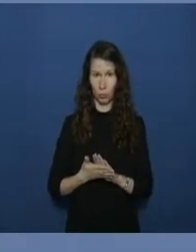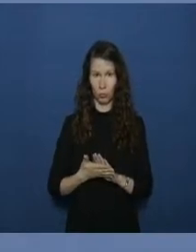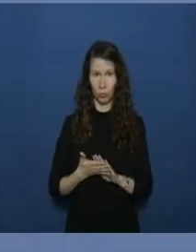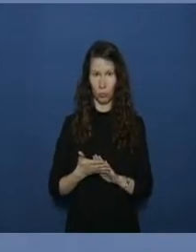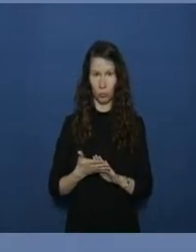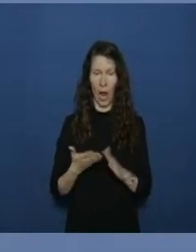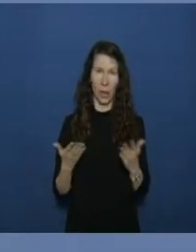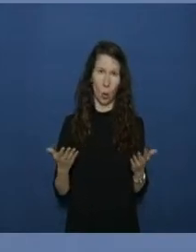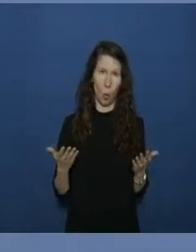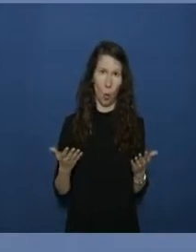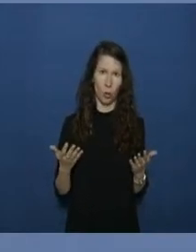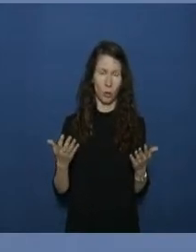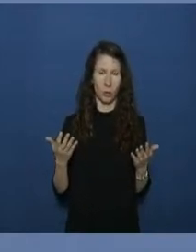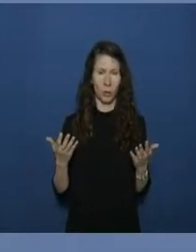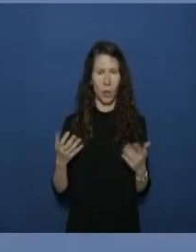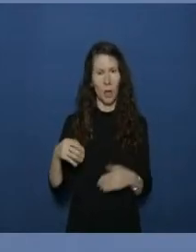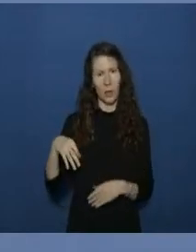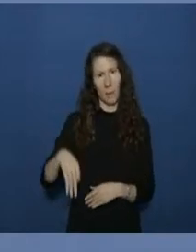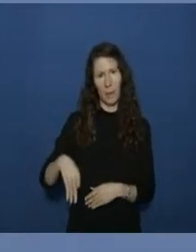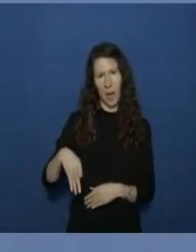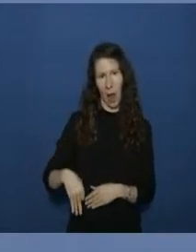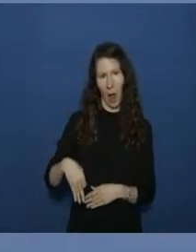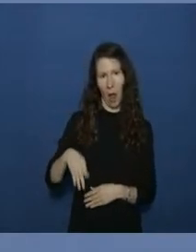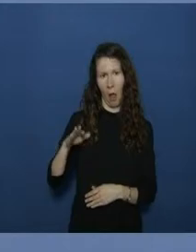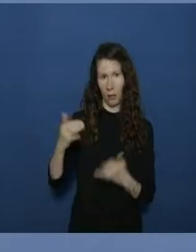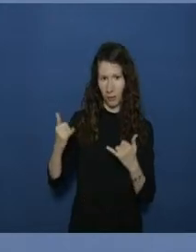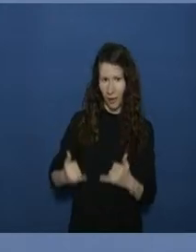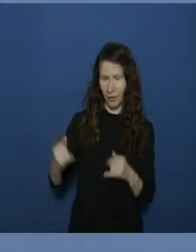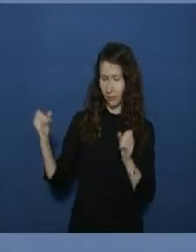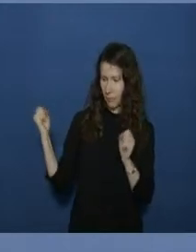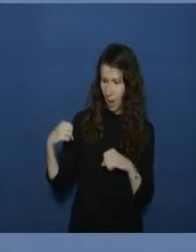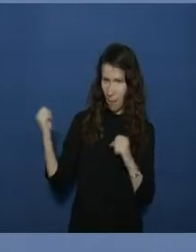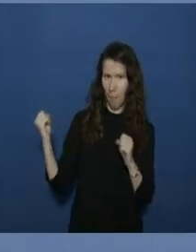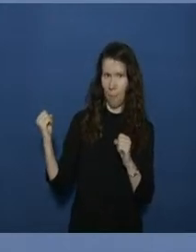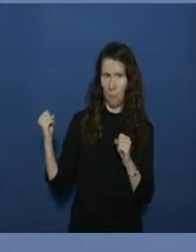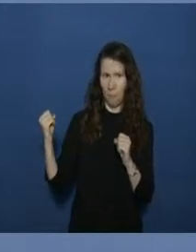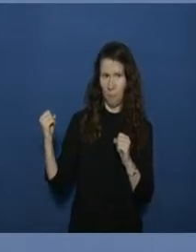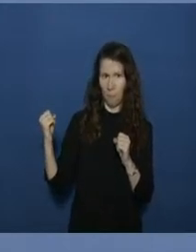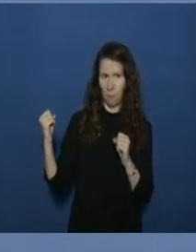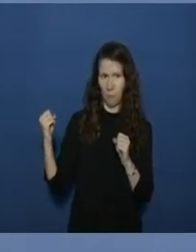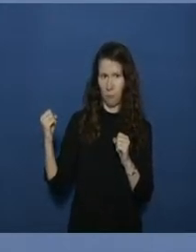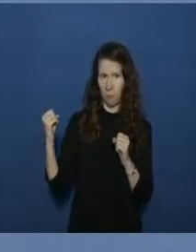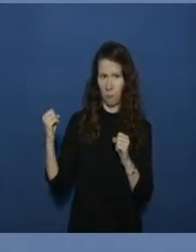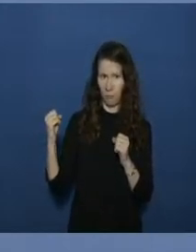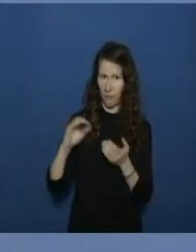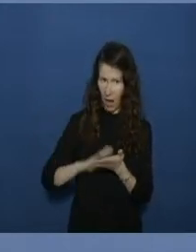die Einigung, die jetzt mit der namibischen Seite erzielt wurde,